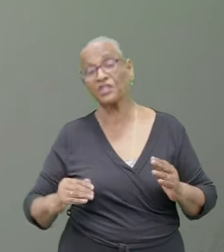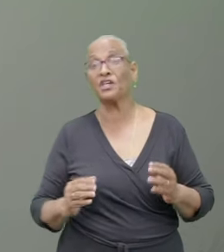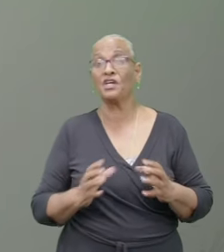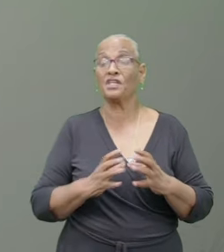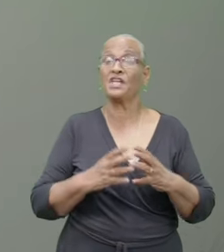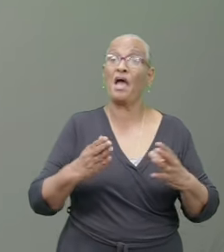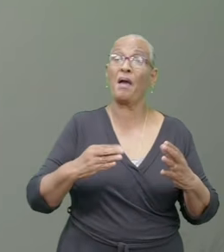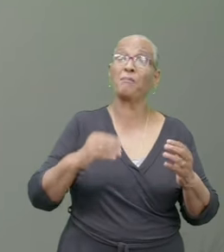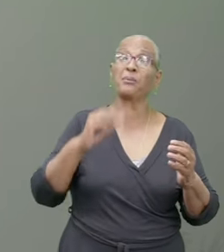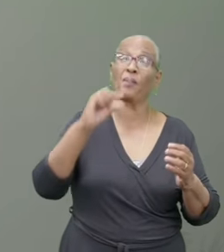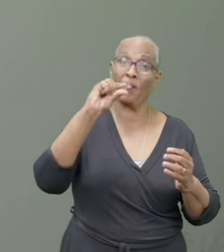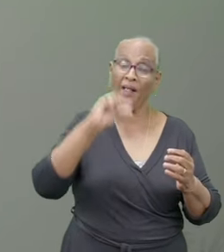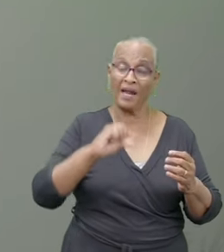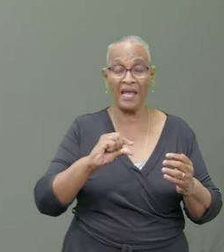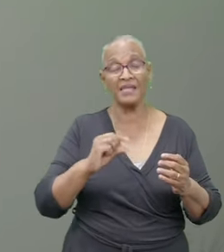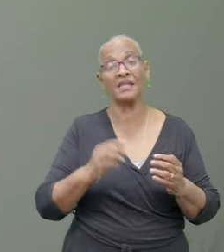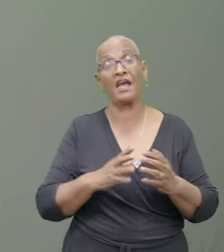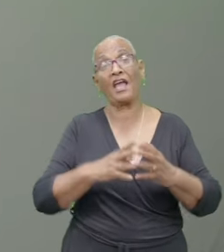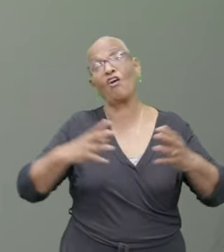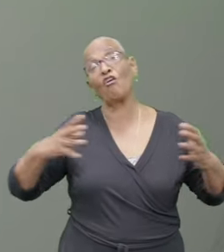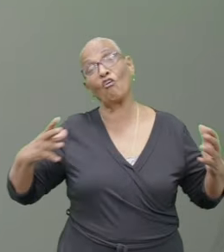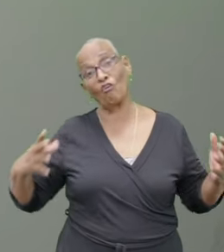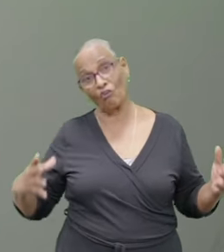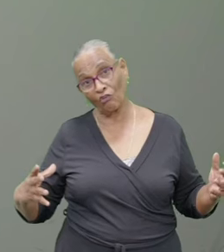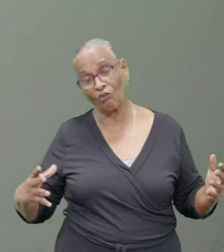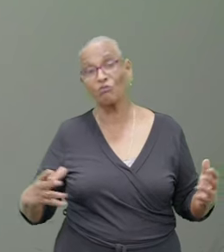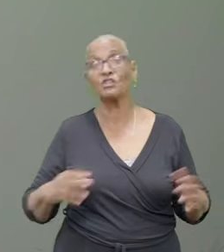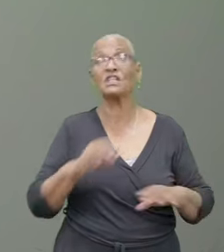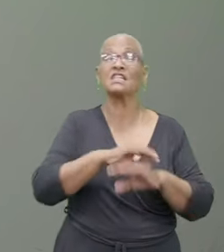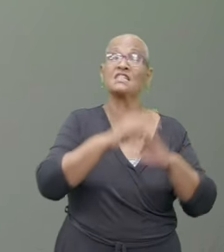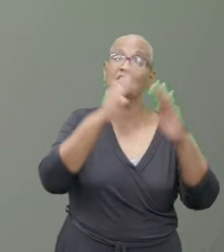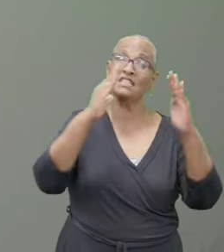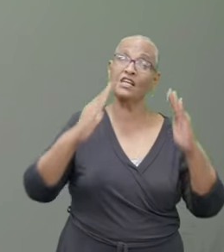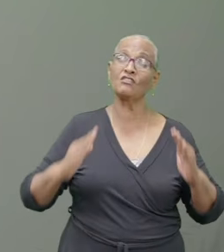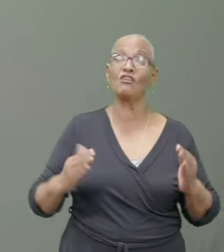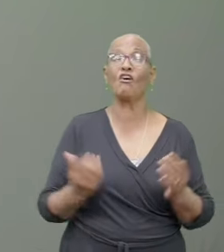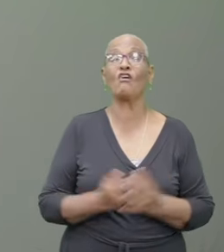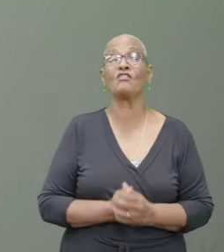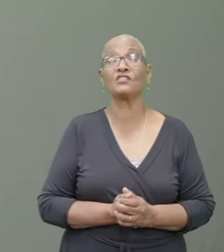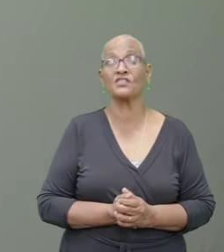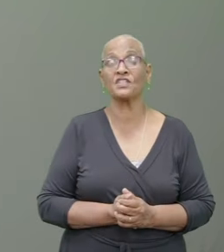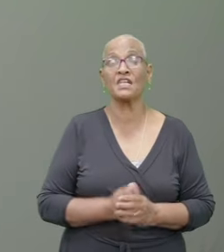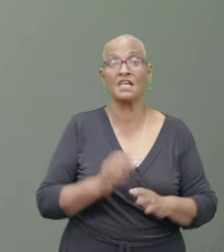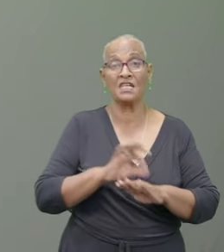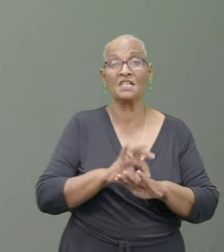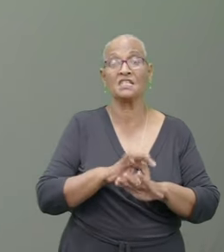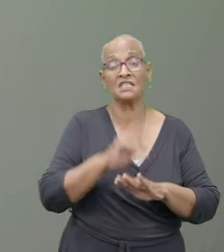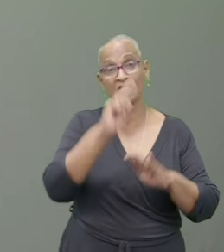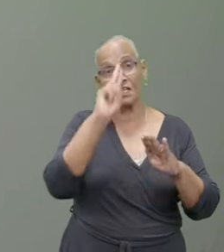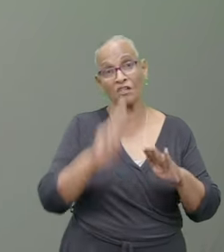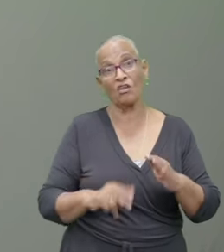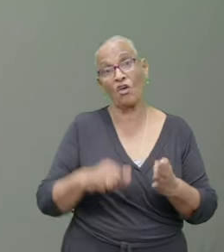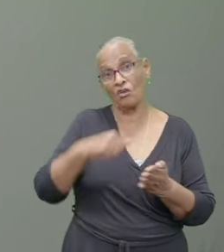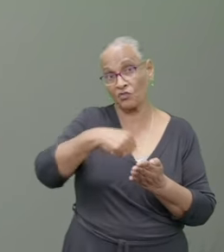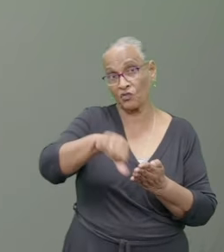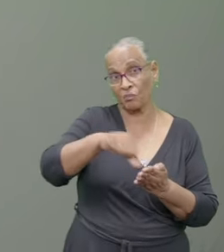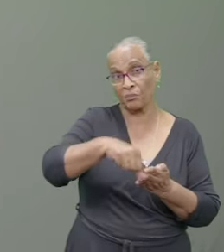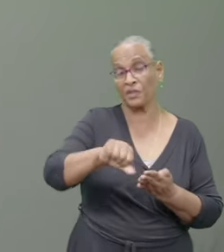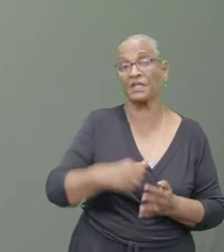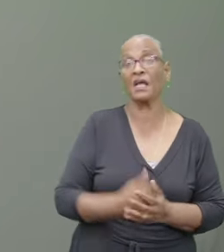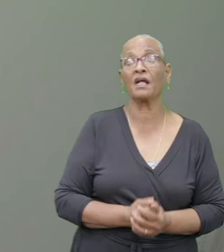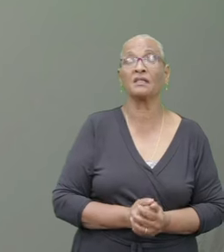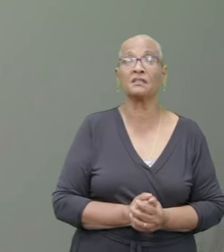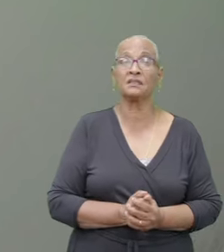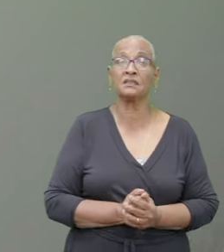voorzieningen. Bij de overheidsziekenhuizen bepaalt eigenlijk nog de overheid het primair loon. En het secundair loon wordt onderhandeld